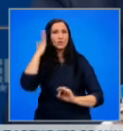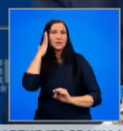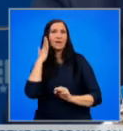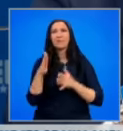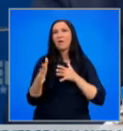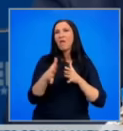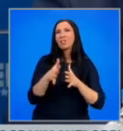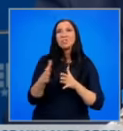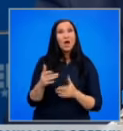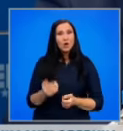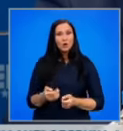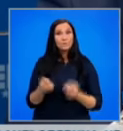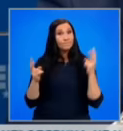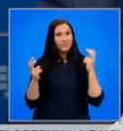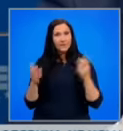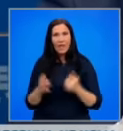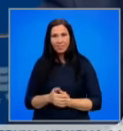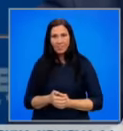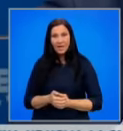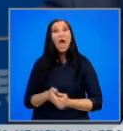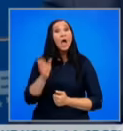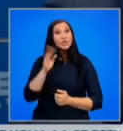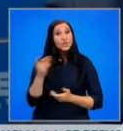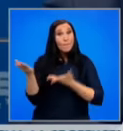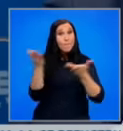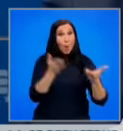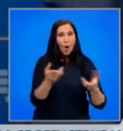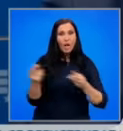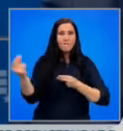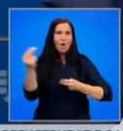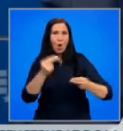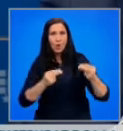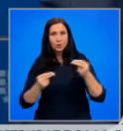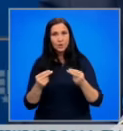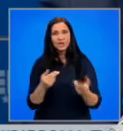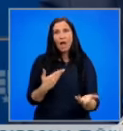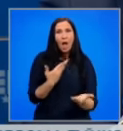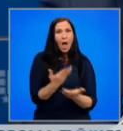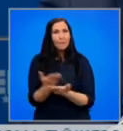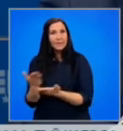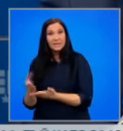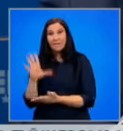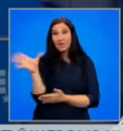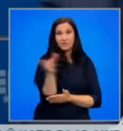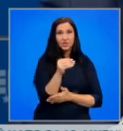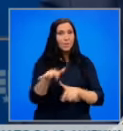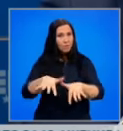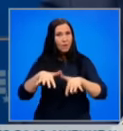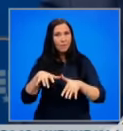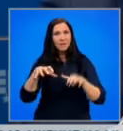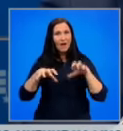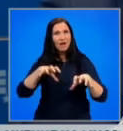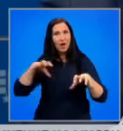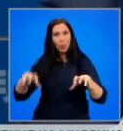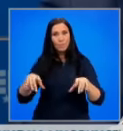народа. Цитат. Ще поканим на консултации представителите на всички парламентарни